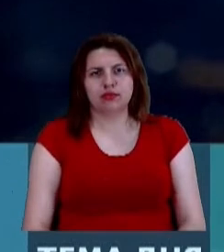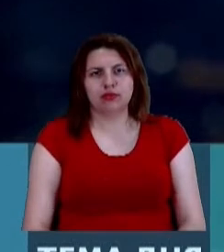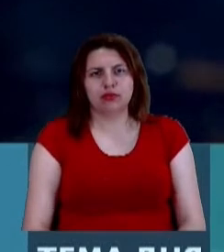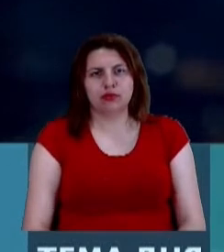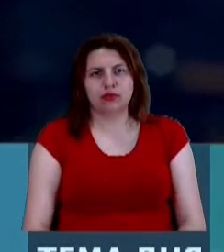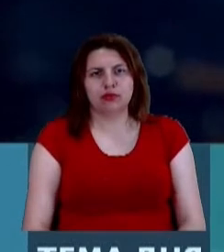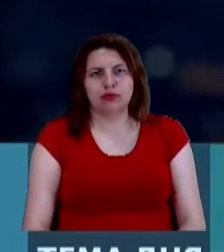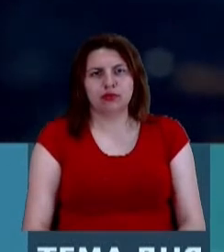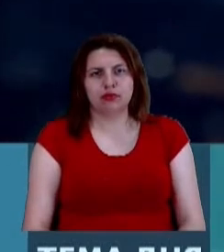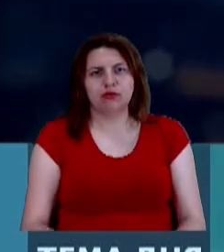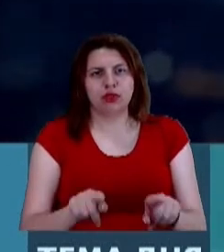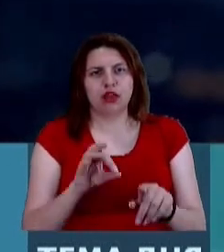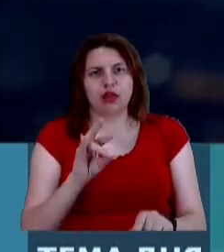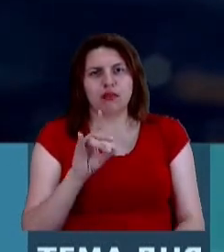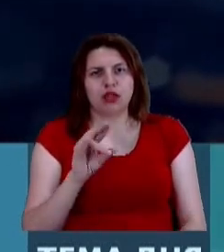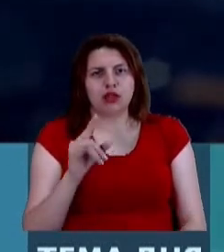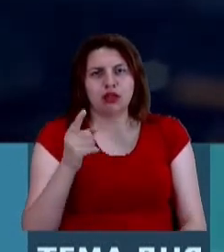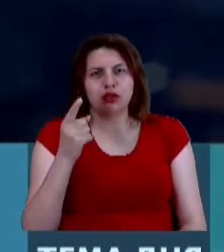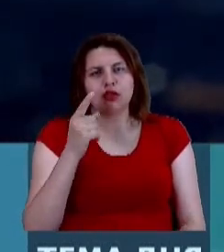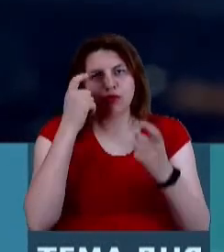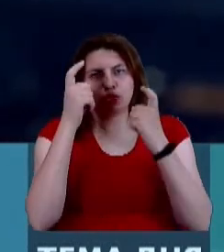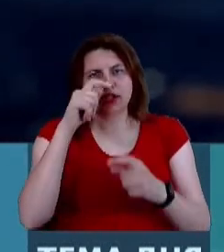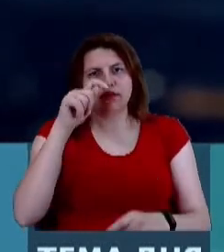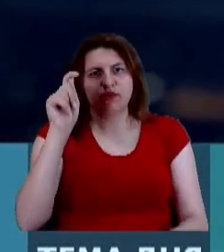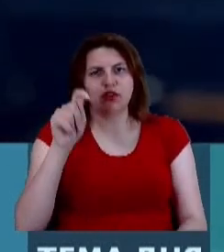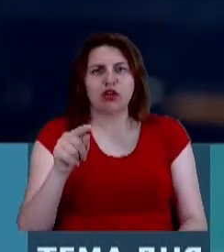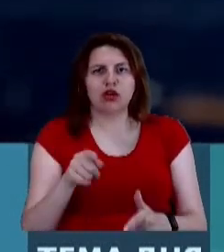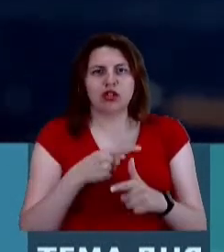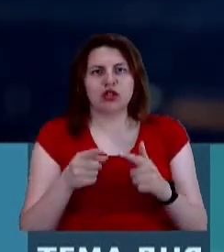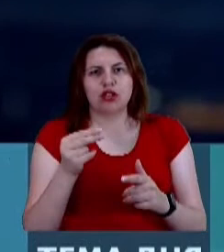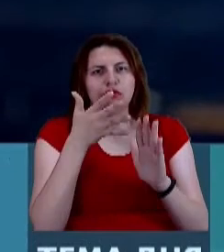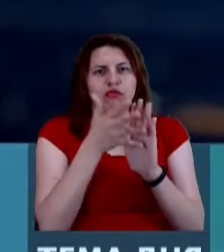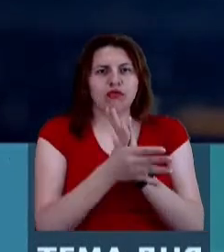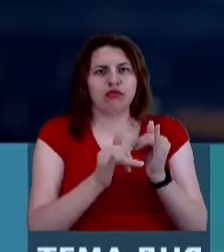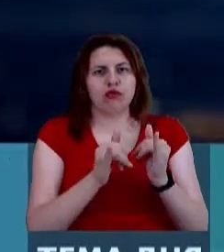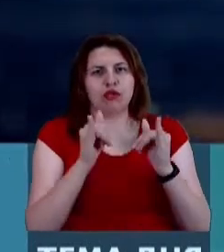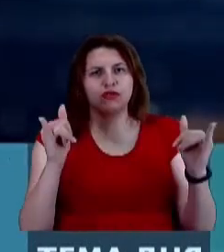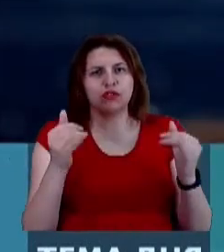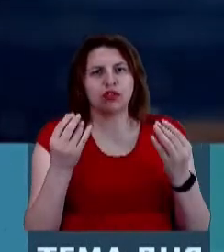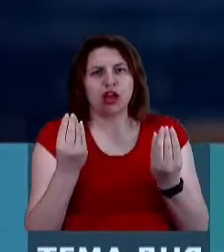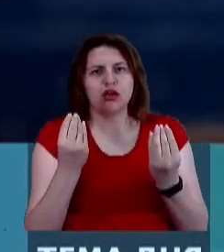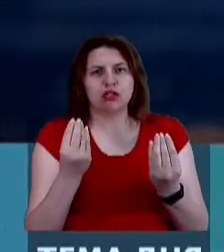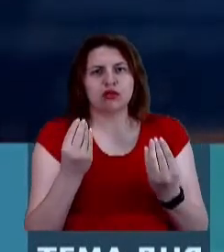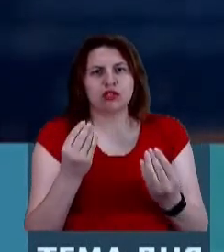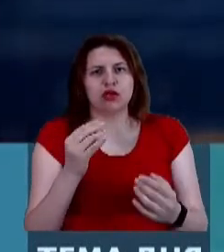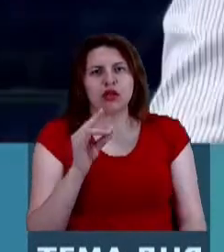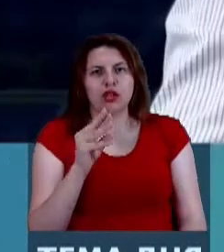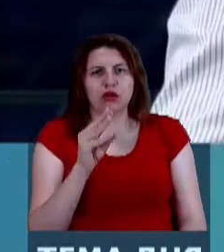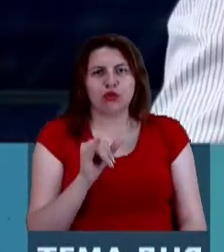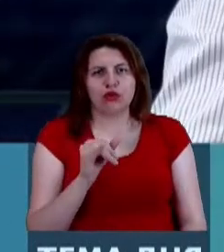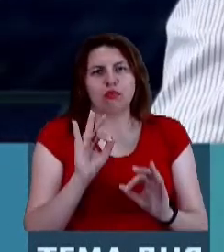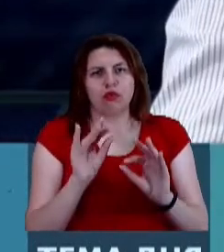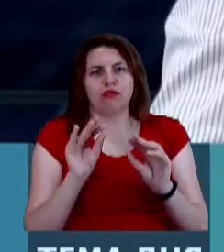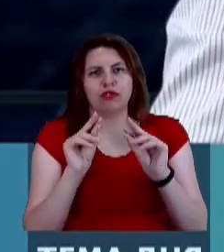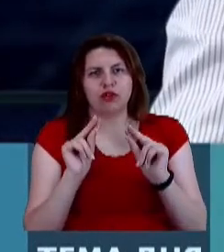саме в такий елемент інформаційної війни? Чи все ж таки краще вкладати гроші в розвиток якісного контенту і правдивого контенту?